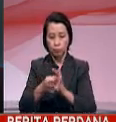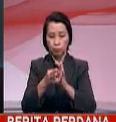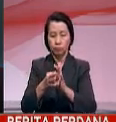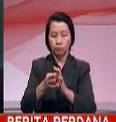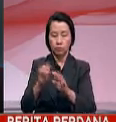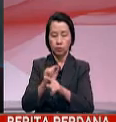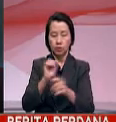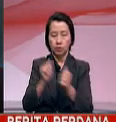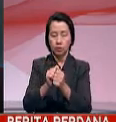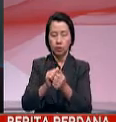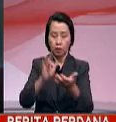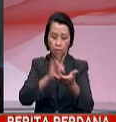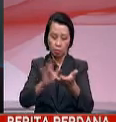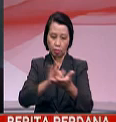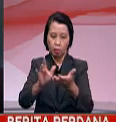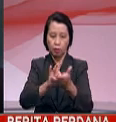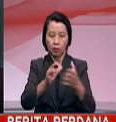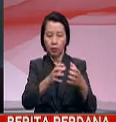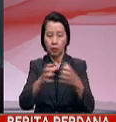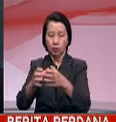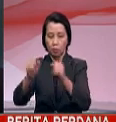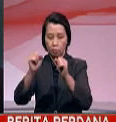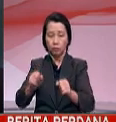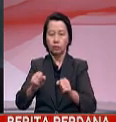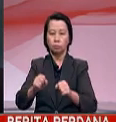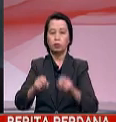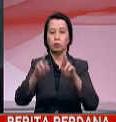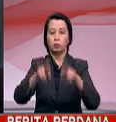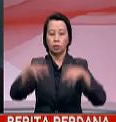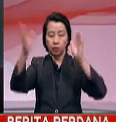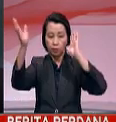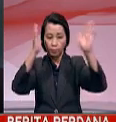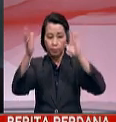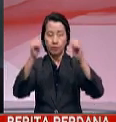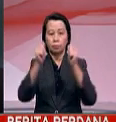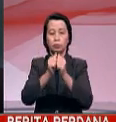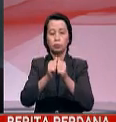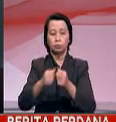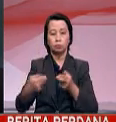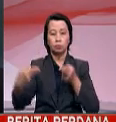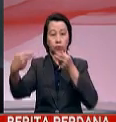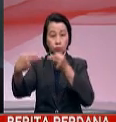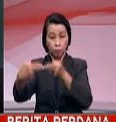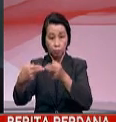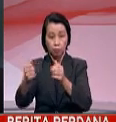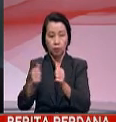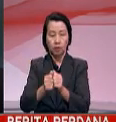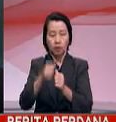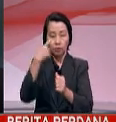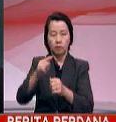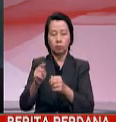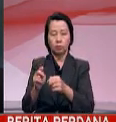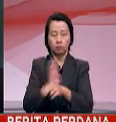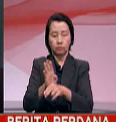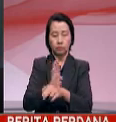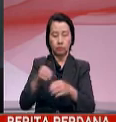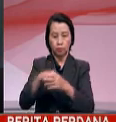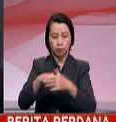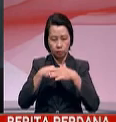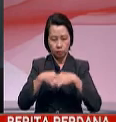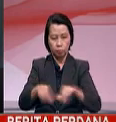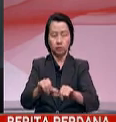tools and application also enables nation to stay connected and enterprises to stay in